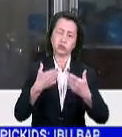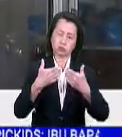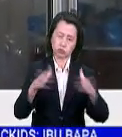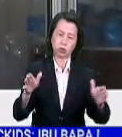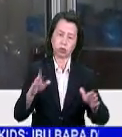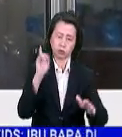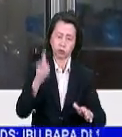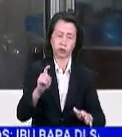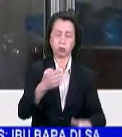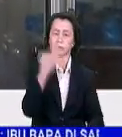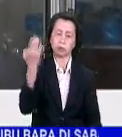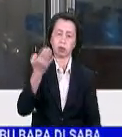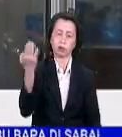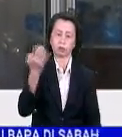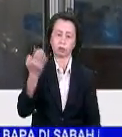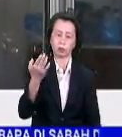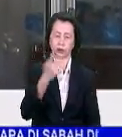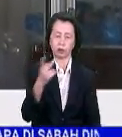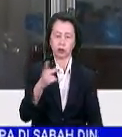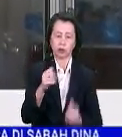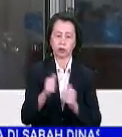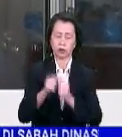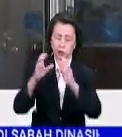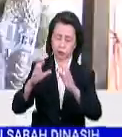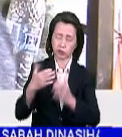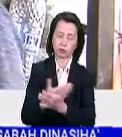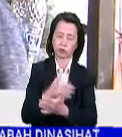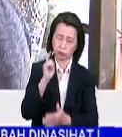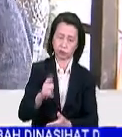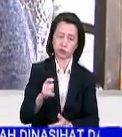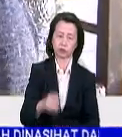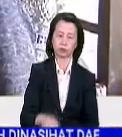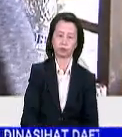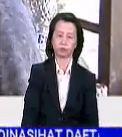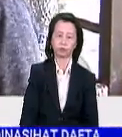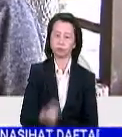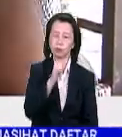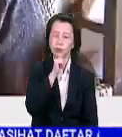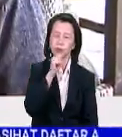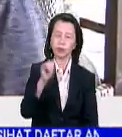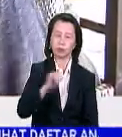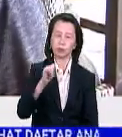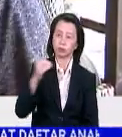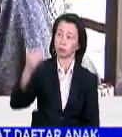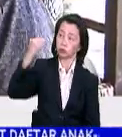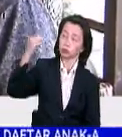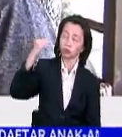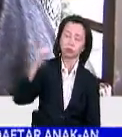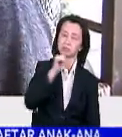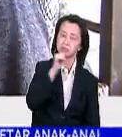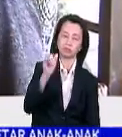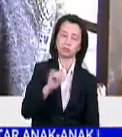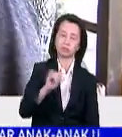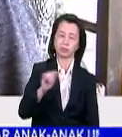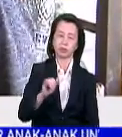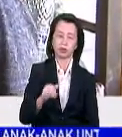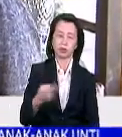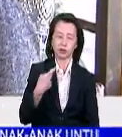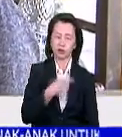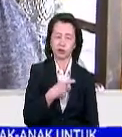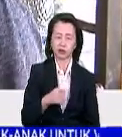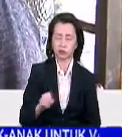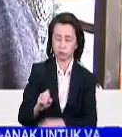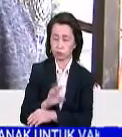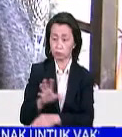biasalah ngabiasakeun dirilah dengan nama baru ini tidak macam yang tahun lalu tahun sebelum kita